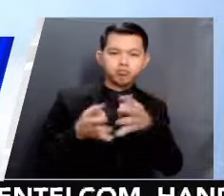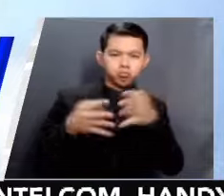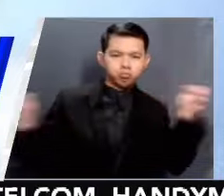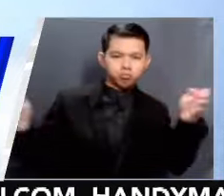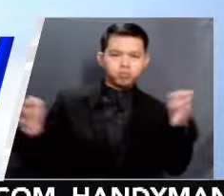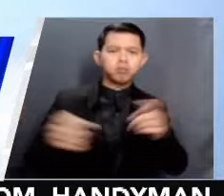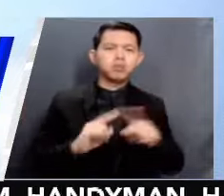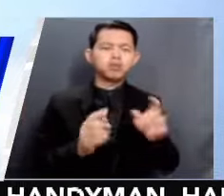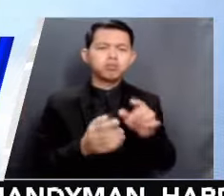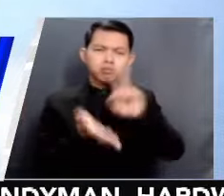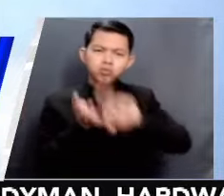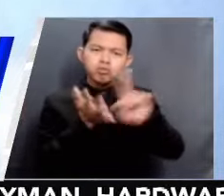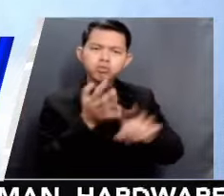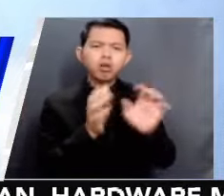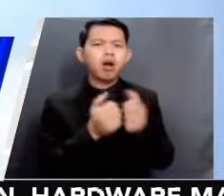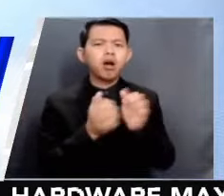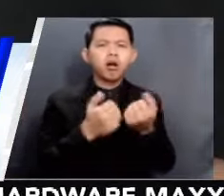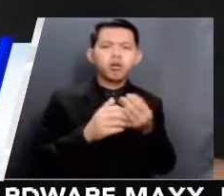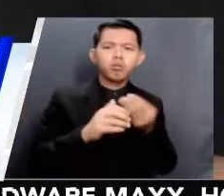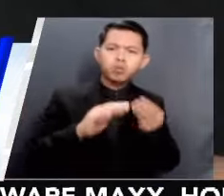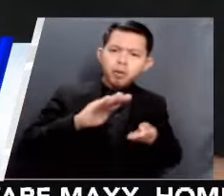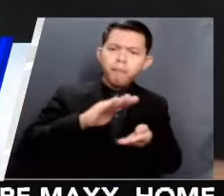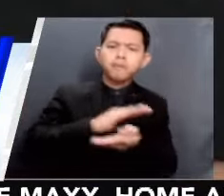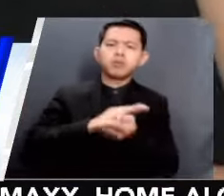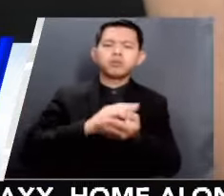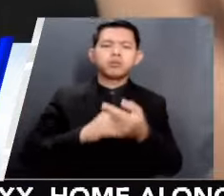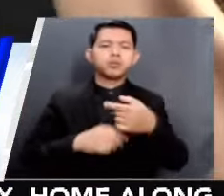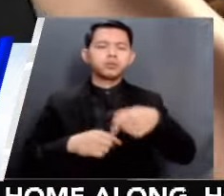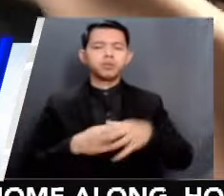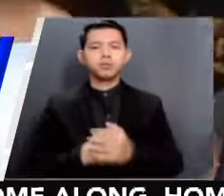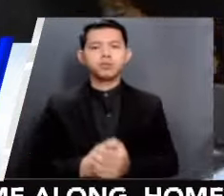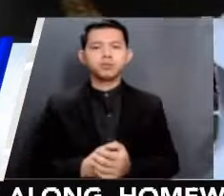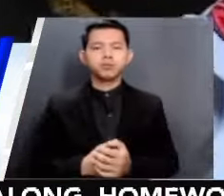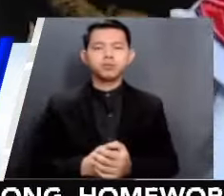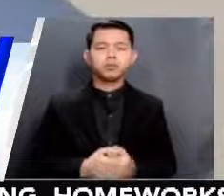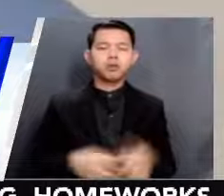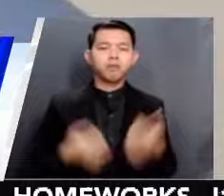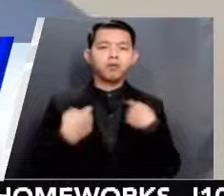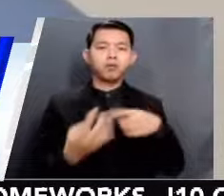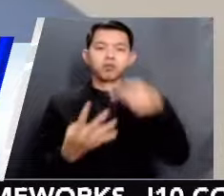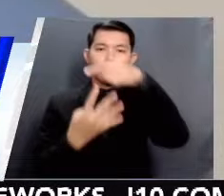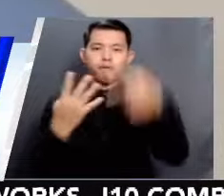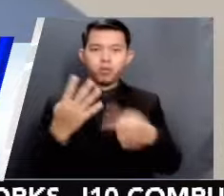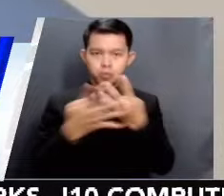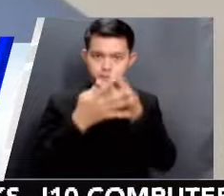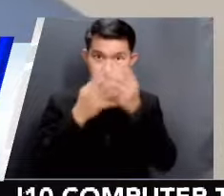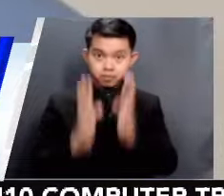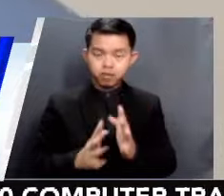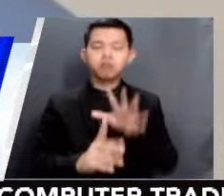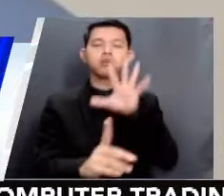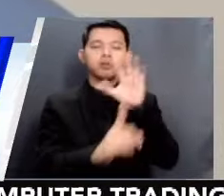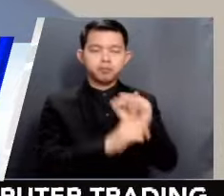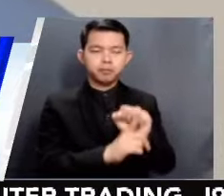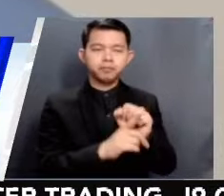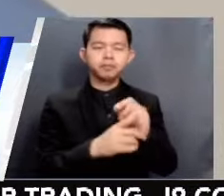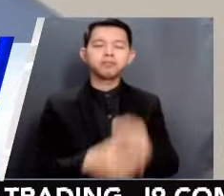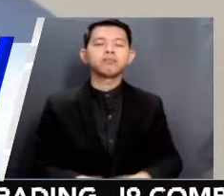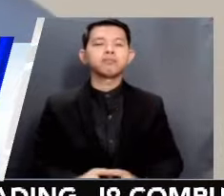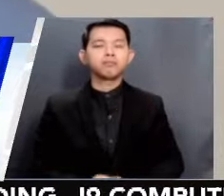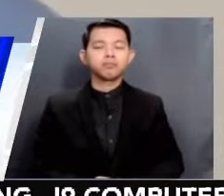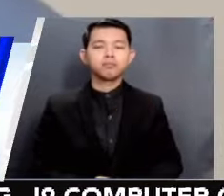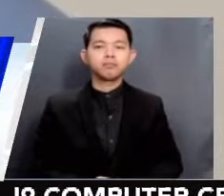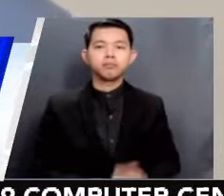custodial facility. 4 sa 8 tumakas sa PDL ang naaresto na ng pulisya. Based dun sa mga information na nakuha natin sa